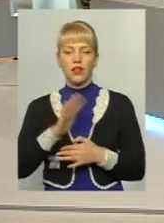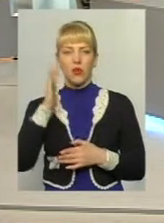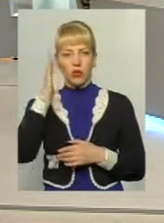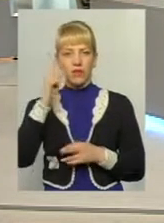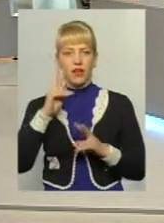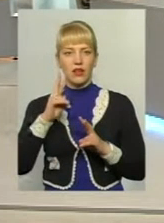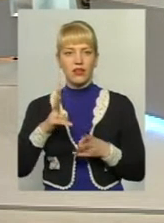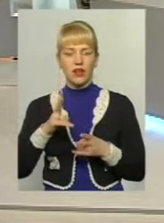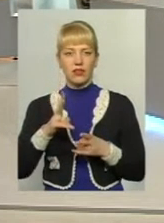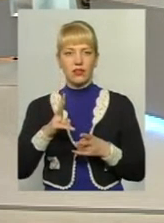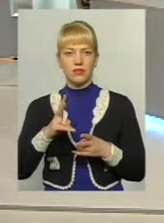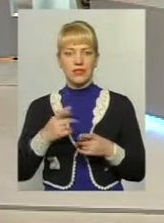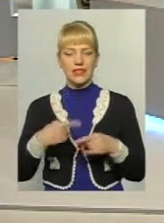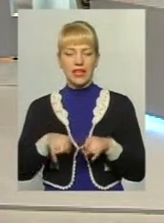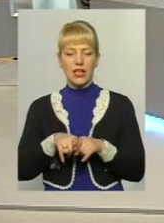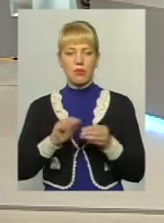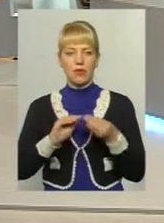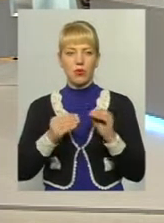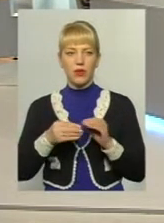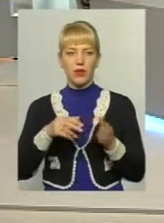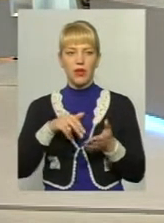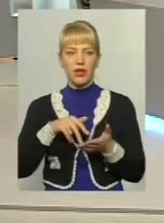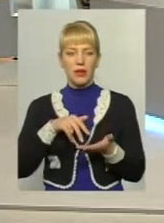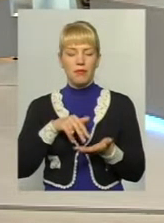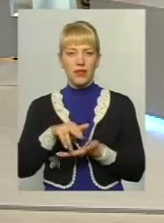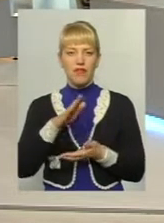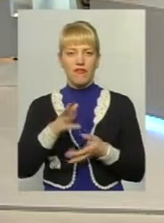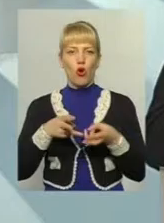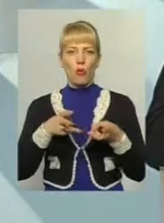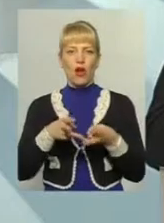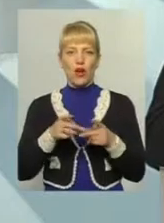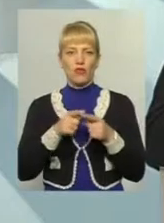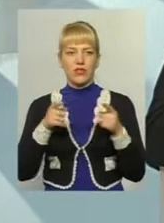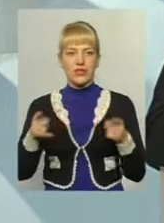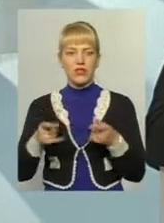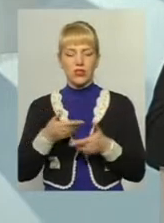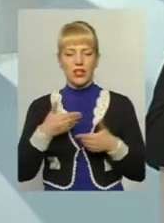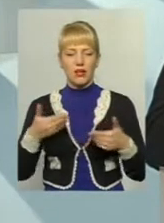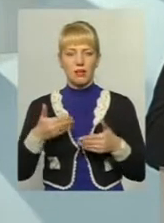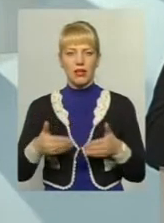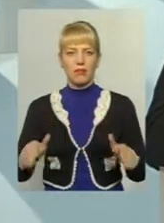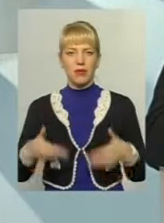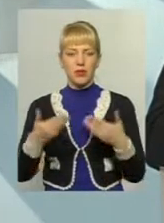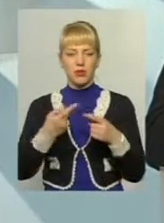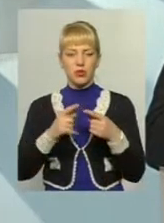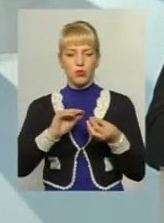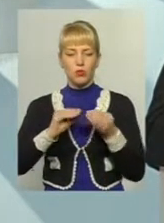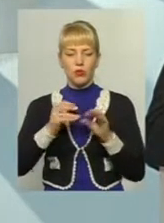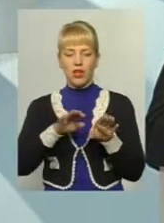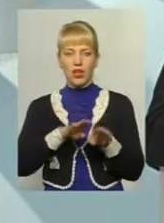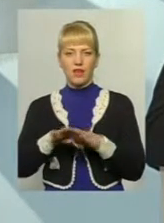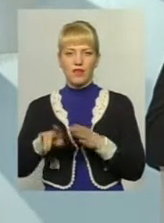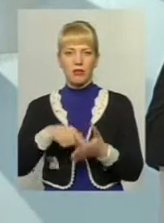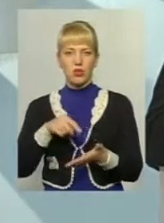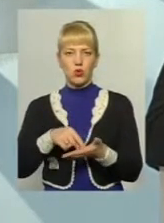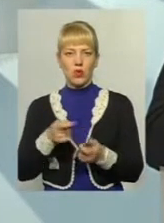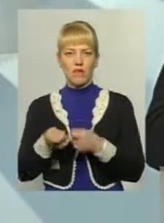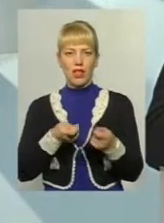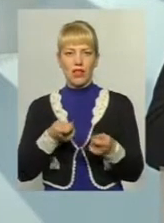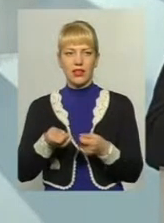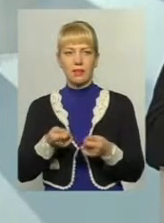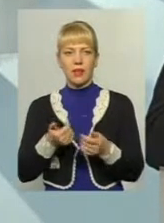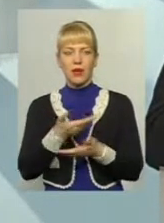Олег може розказати, оскільки він займався недавно тільки вирішенням цієї. Так, можу поділитися власним досвідом. Я,